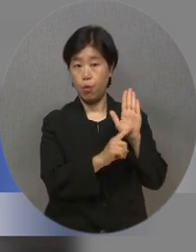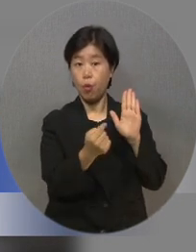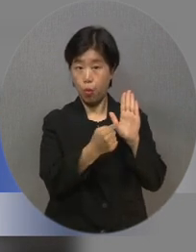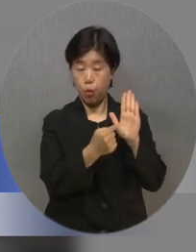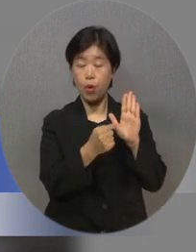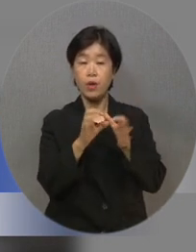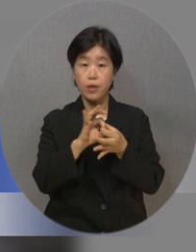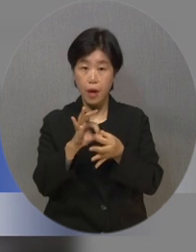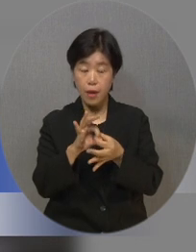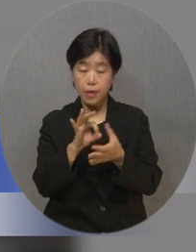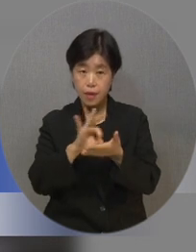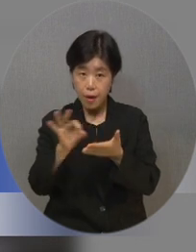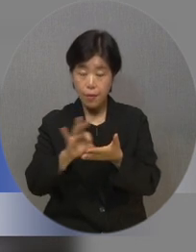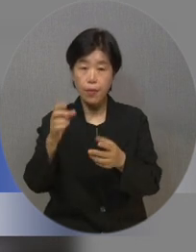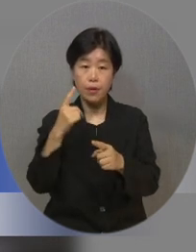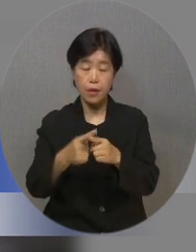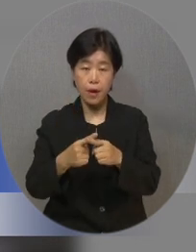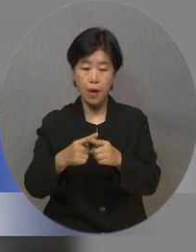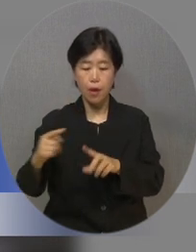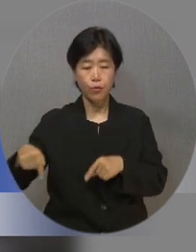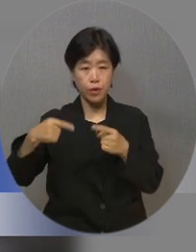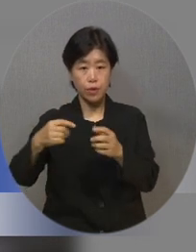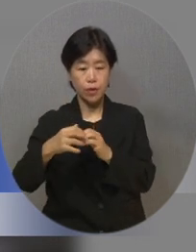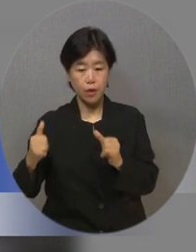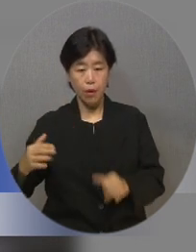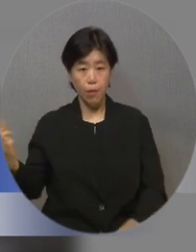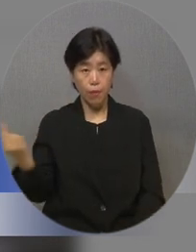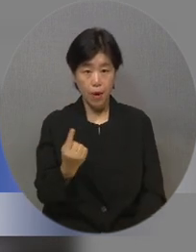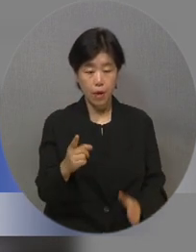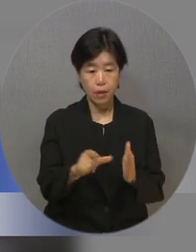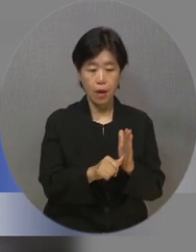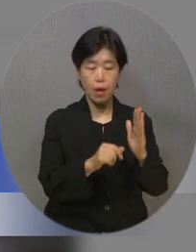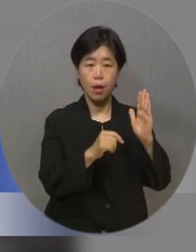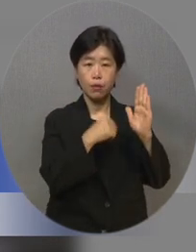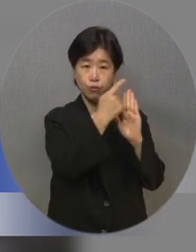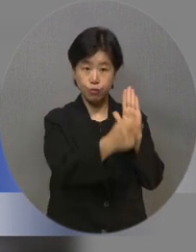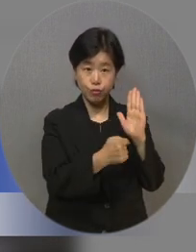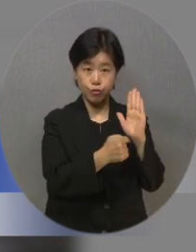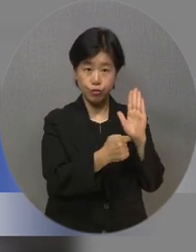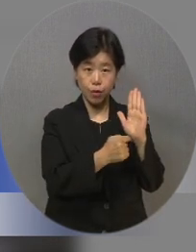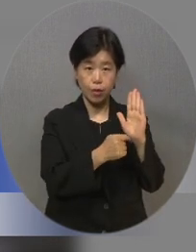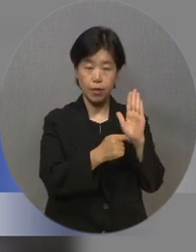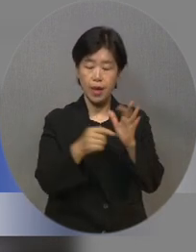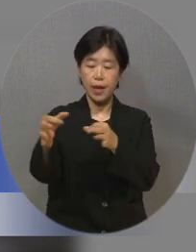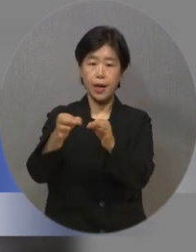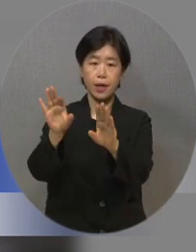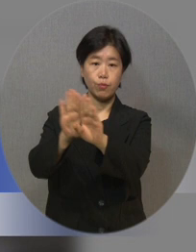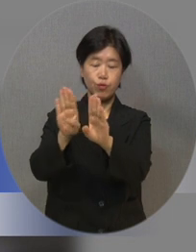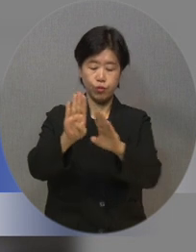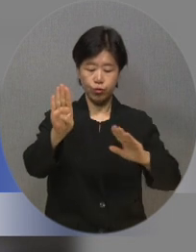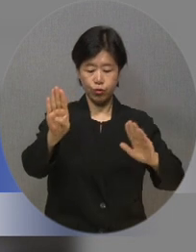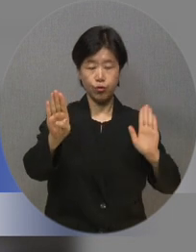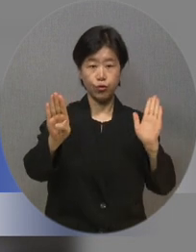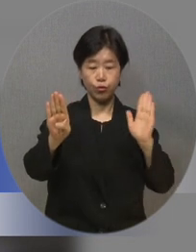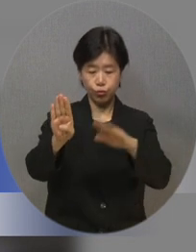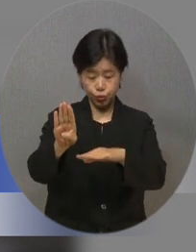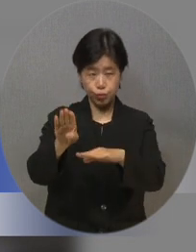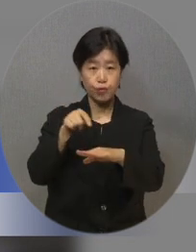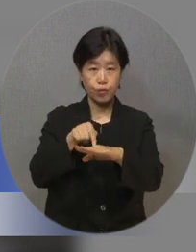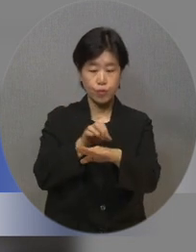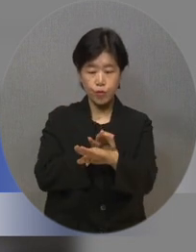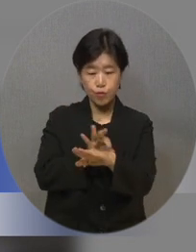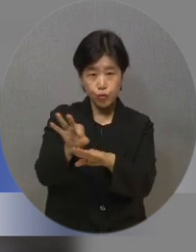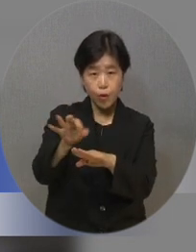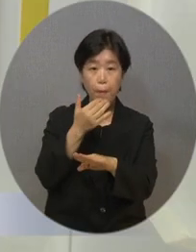사용하다가 휠체어 이용자가 방문 시 간판 이음새를 분리해이 맞춤형 경사로로 활용하는